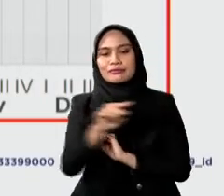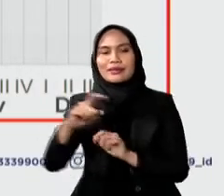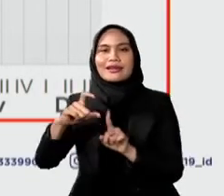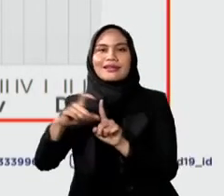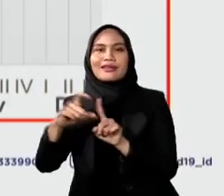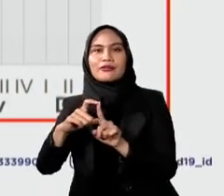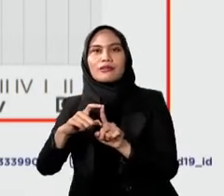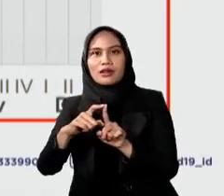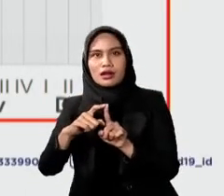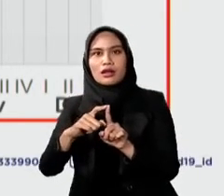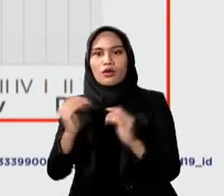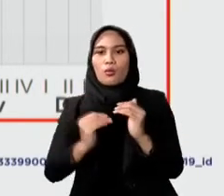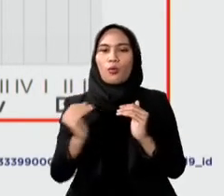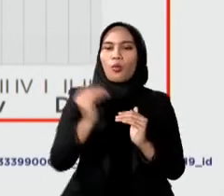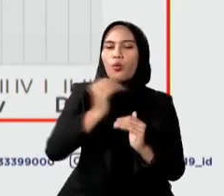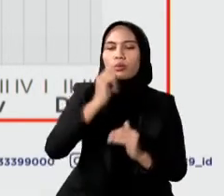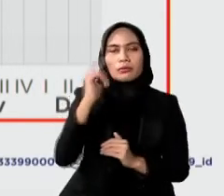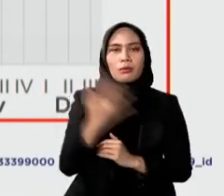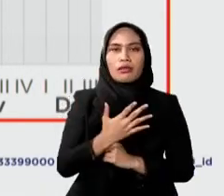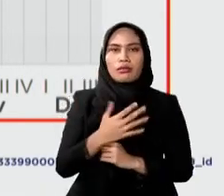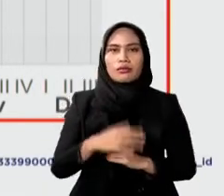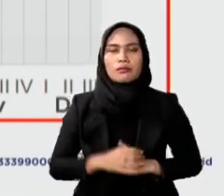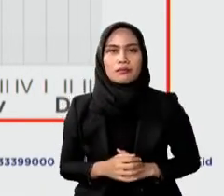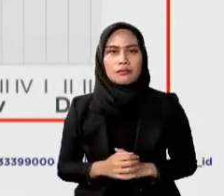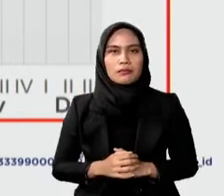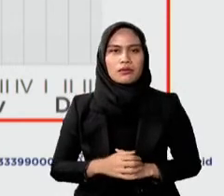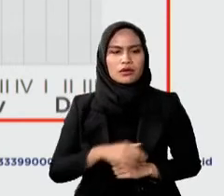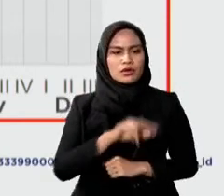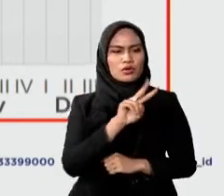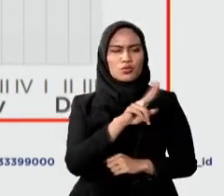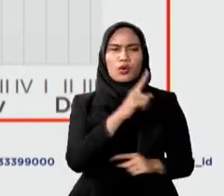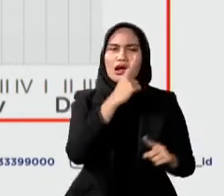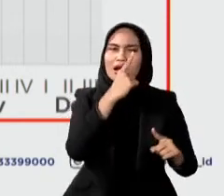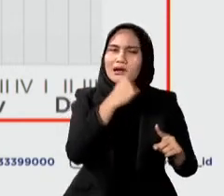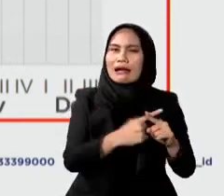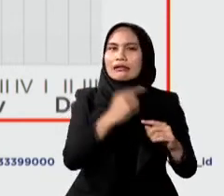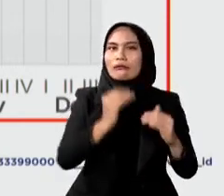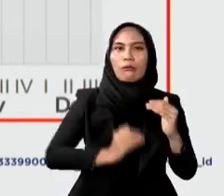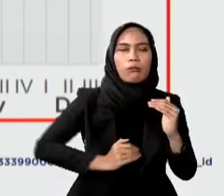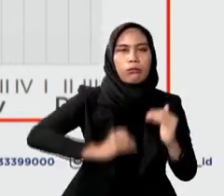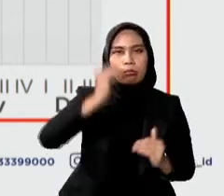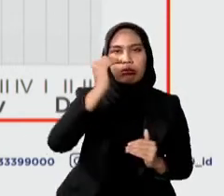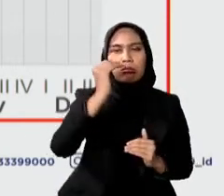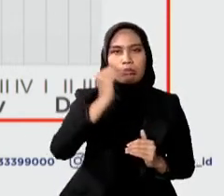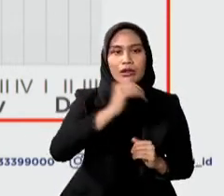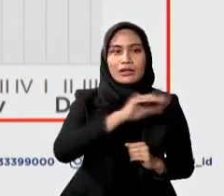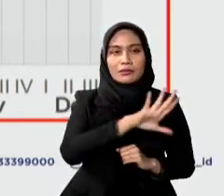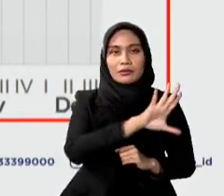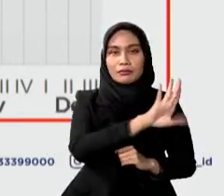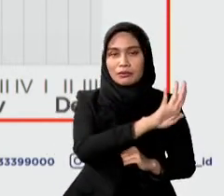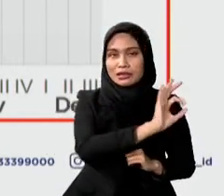ini. Kasus aktif meningkat 2 kali lipat dari